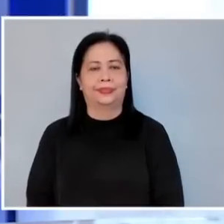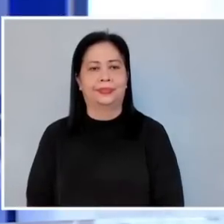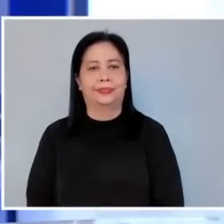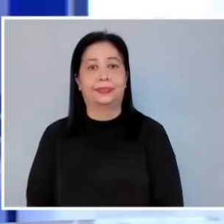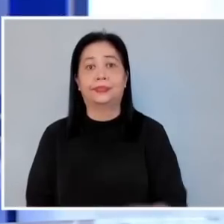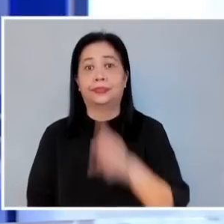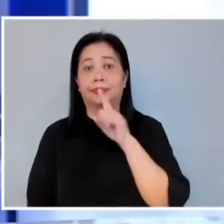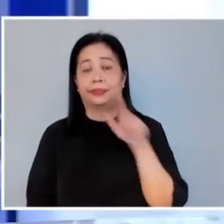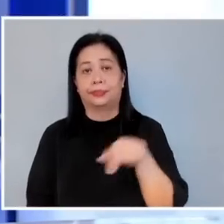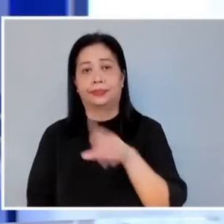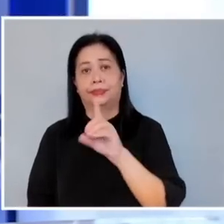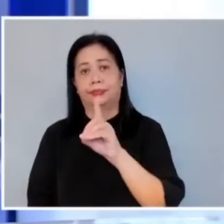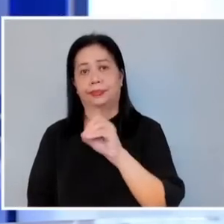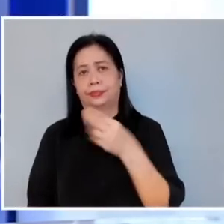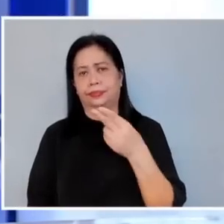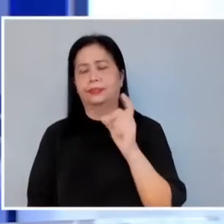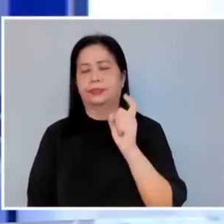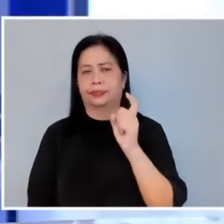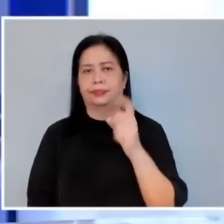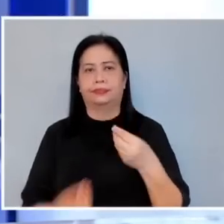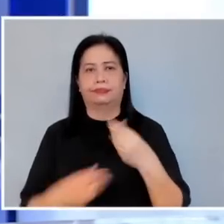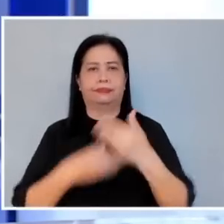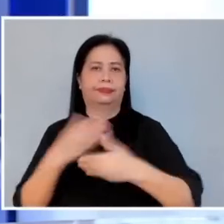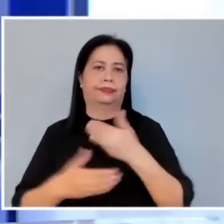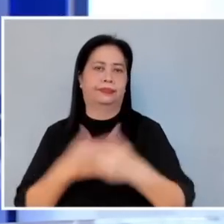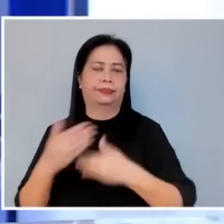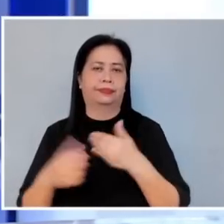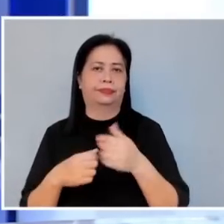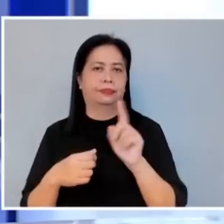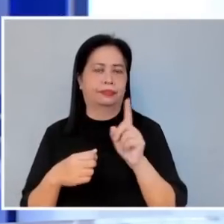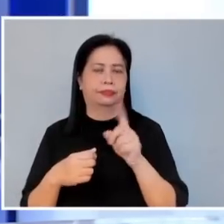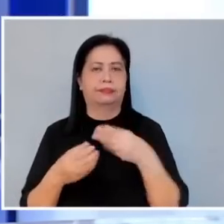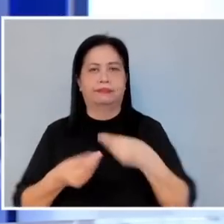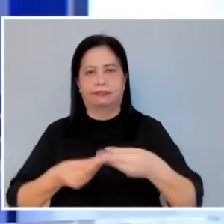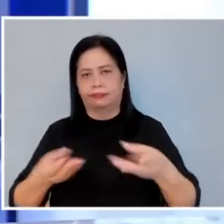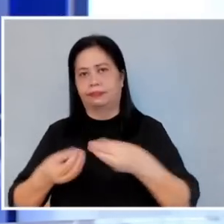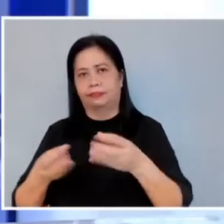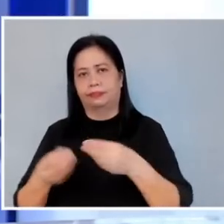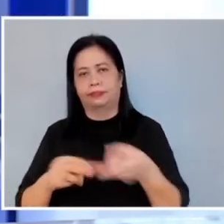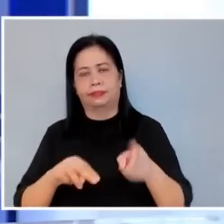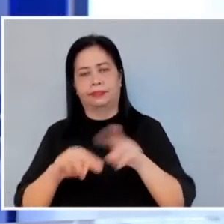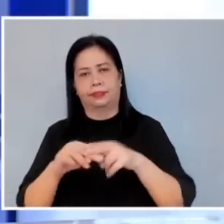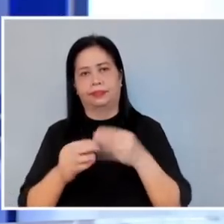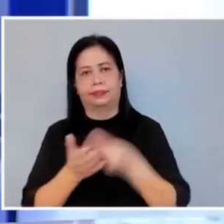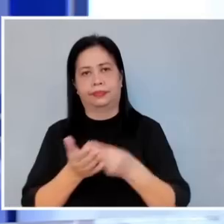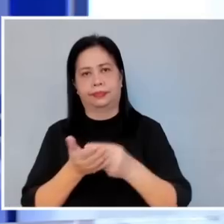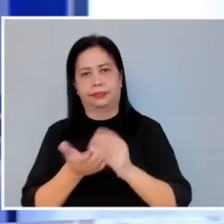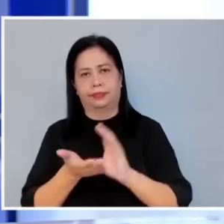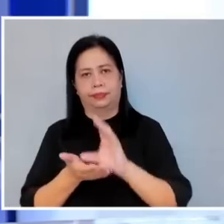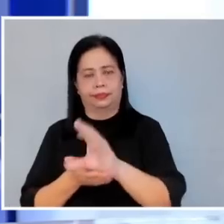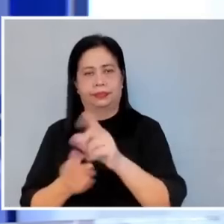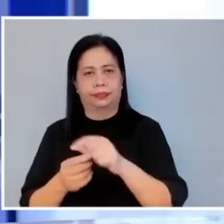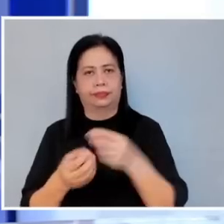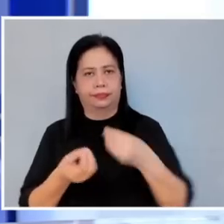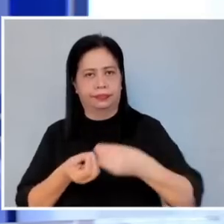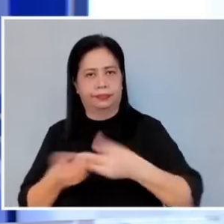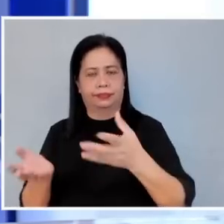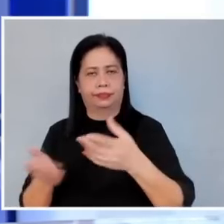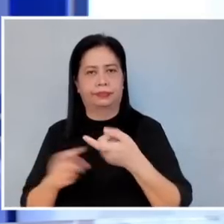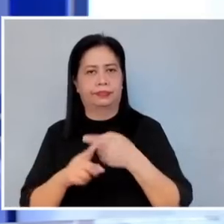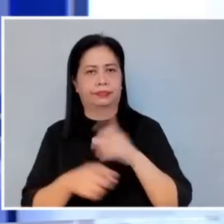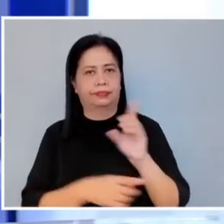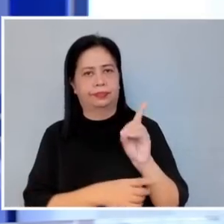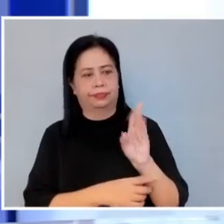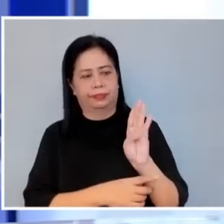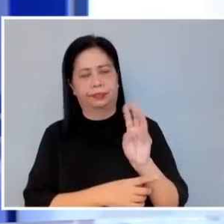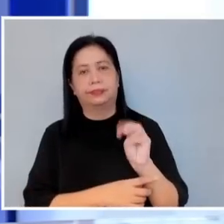Nangakong Department of Health na agarang ipoproseso ang pamamahagi ng karagdagang pondo na inilabas ng Department